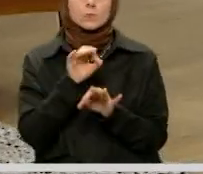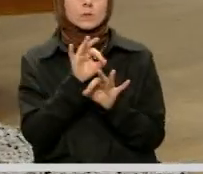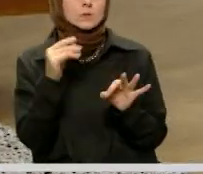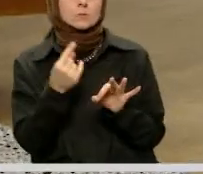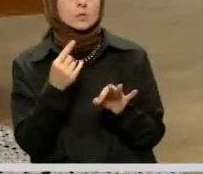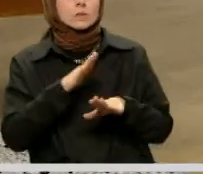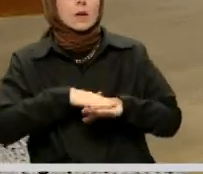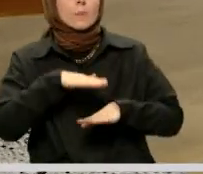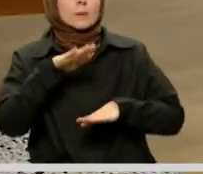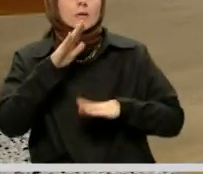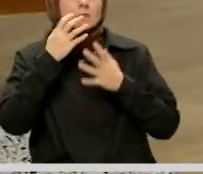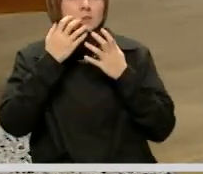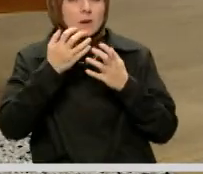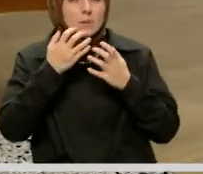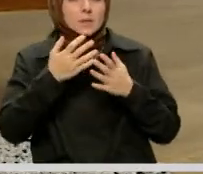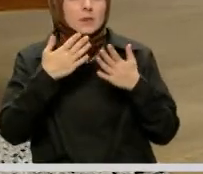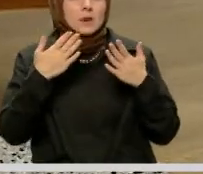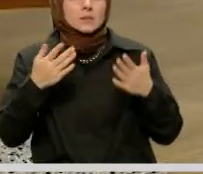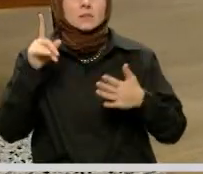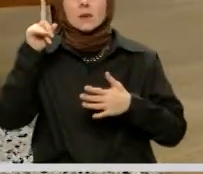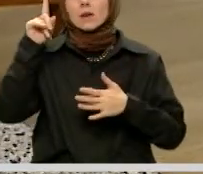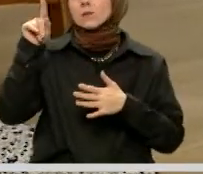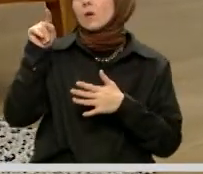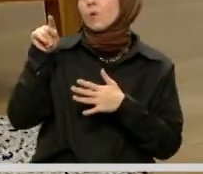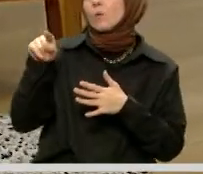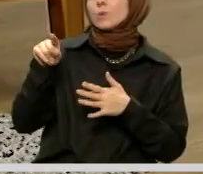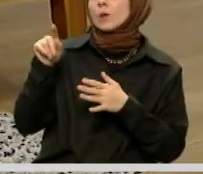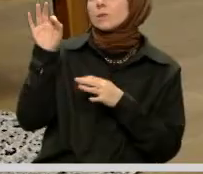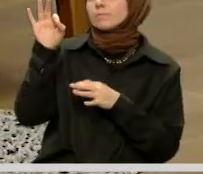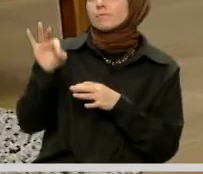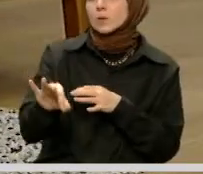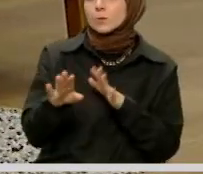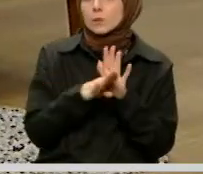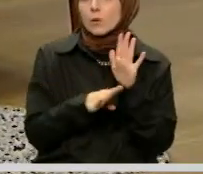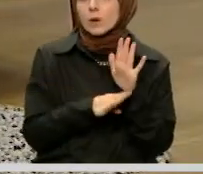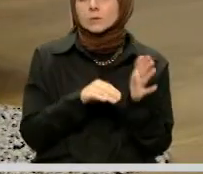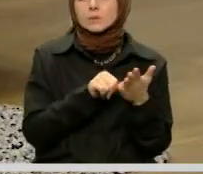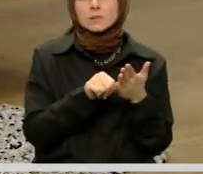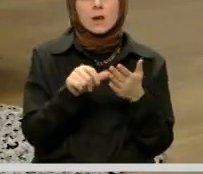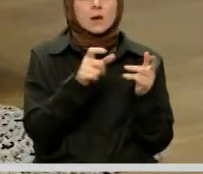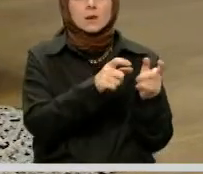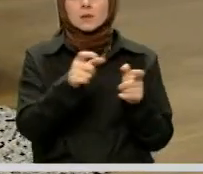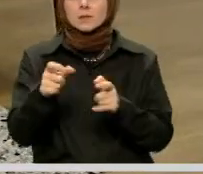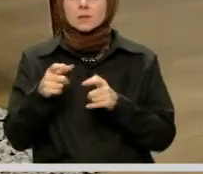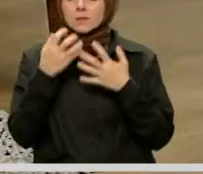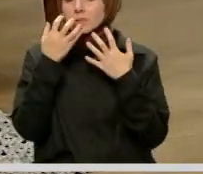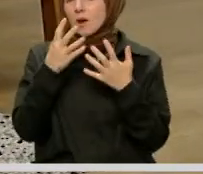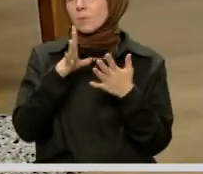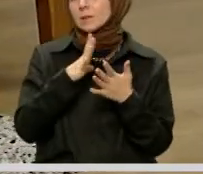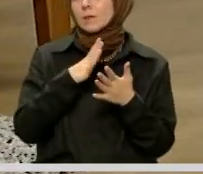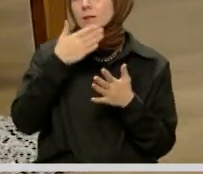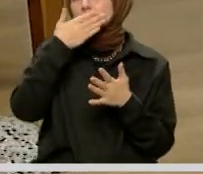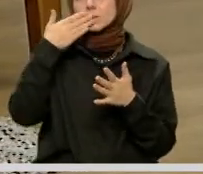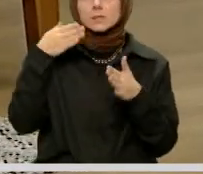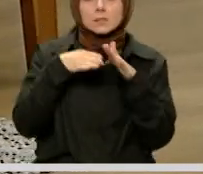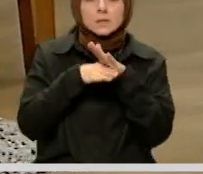şey yapmadan rahmeti aslında Allah ona gönderiyor. Hayatımızın her alanını rahmet kuşatmış. Ramazan'a girdiğimizde